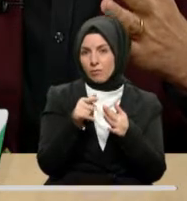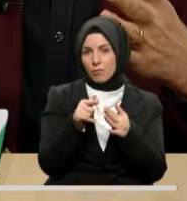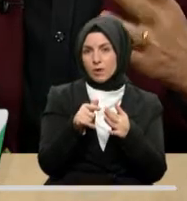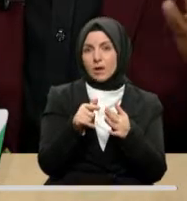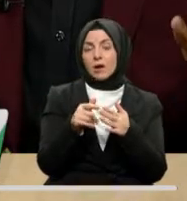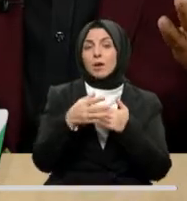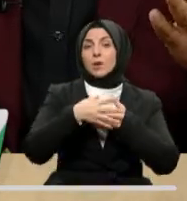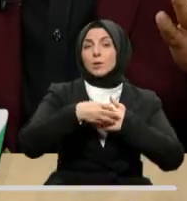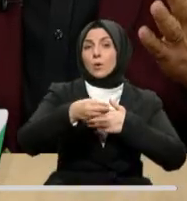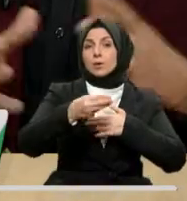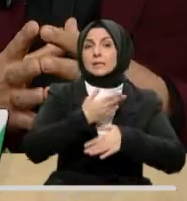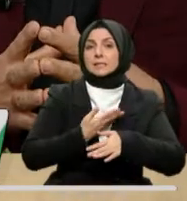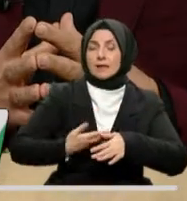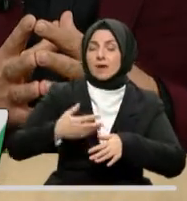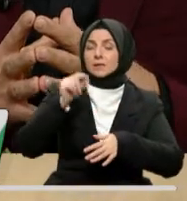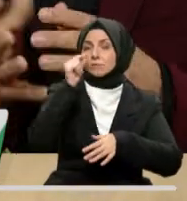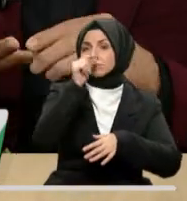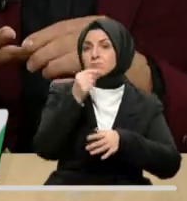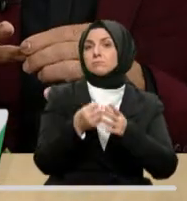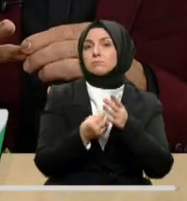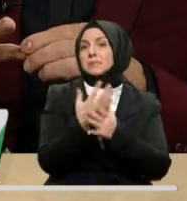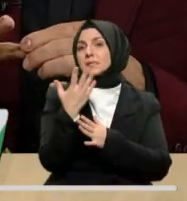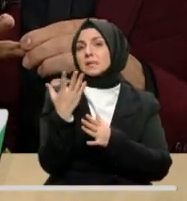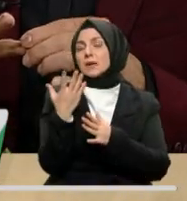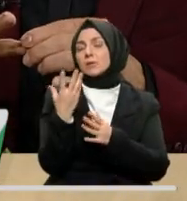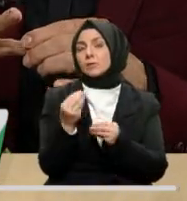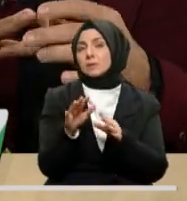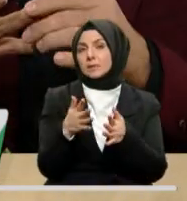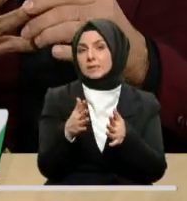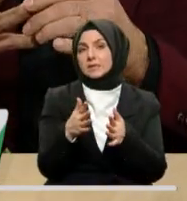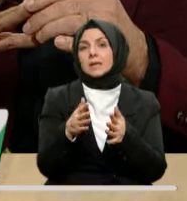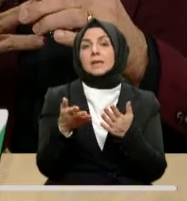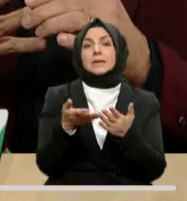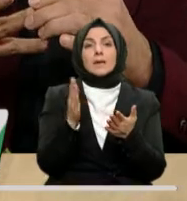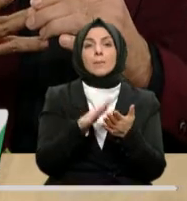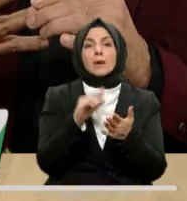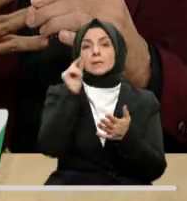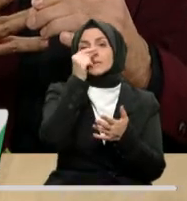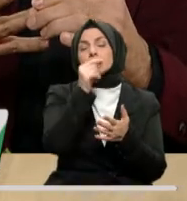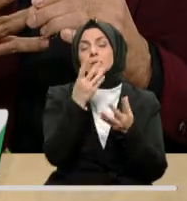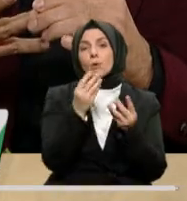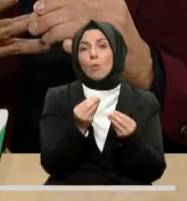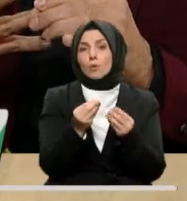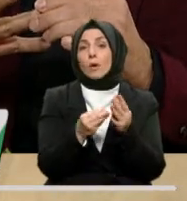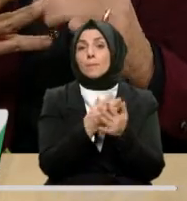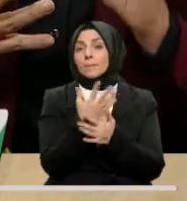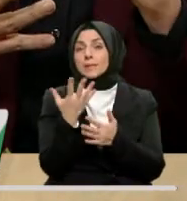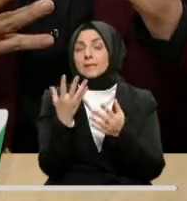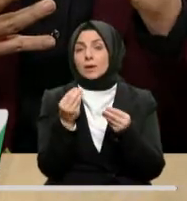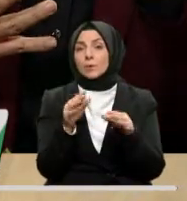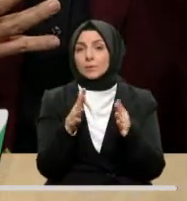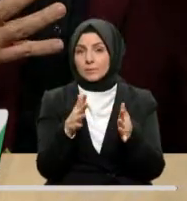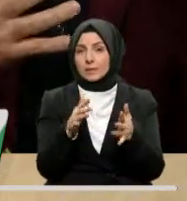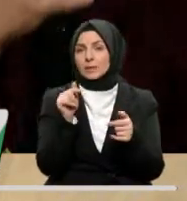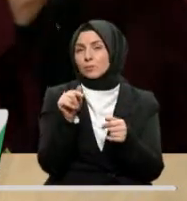daha gölge bitkileri gerekiyor nedir bunlar özellikle yapraklı bitkiler Difenbahya O beyaz Yelken çiçeği ediyoruz Fatih film dediğimiz